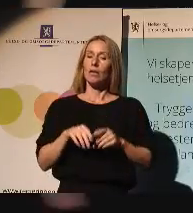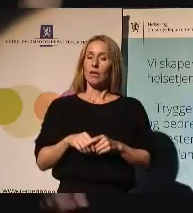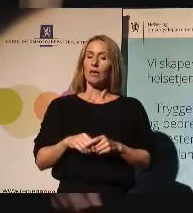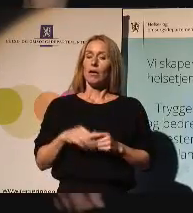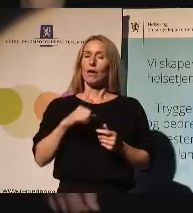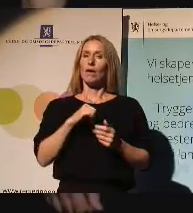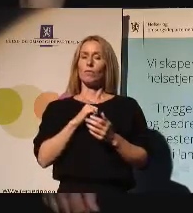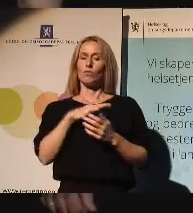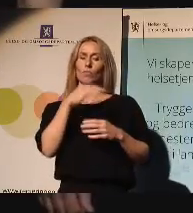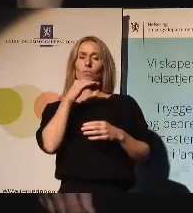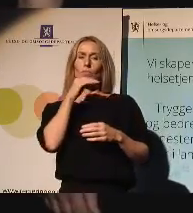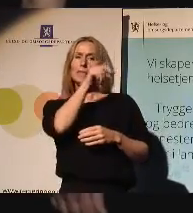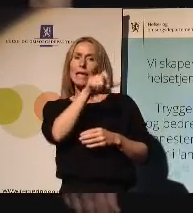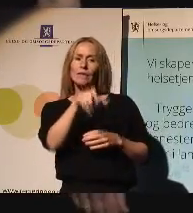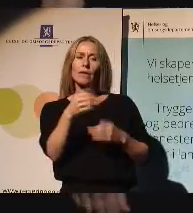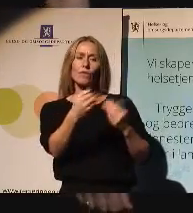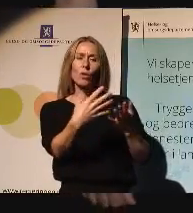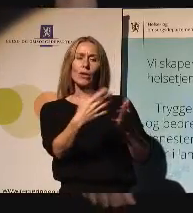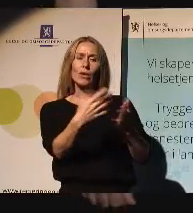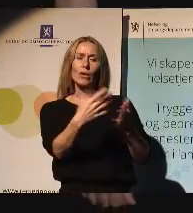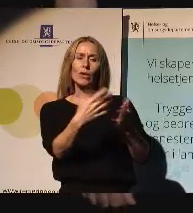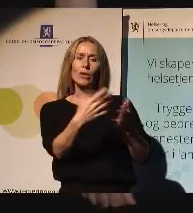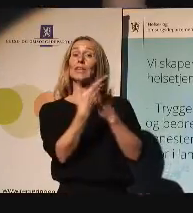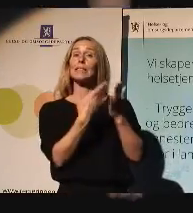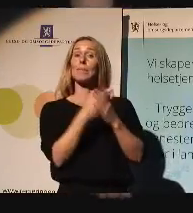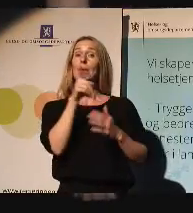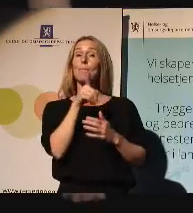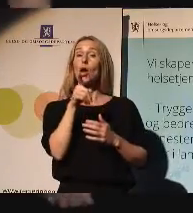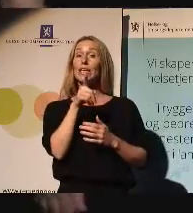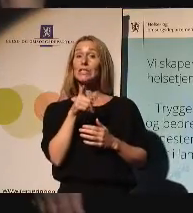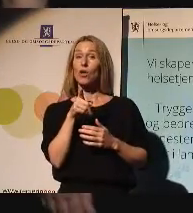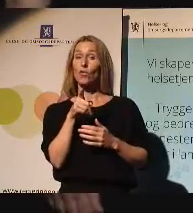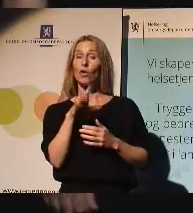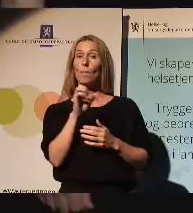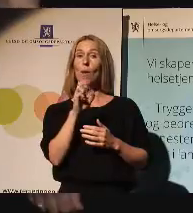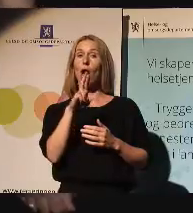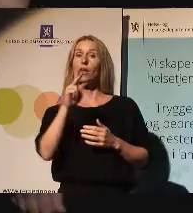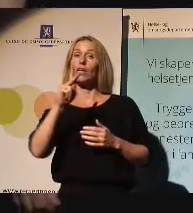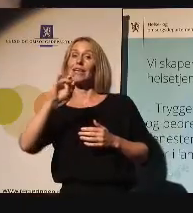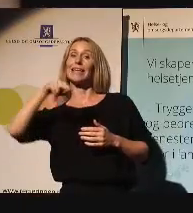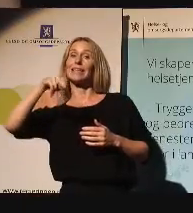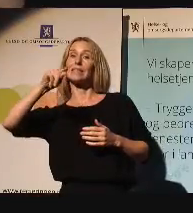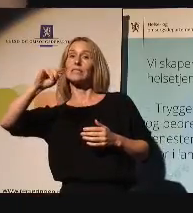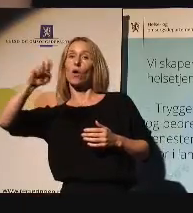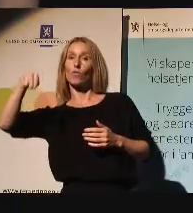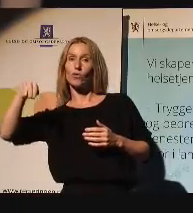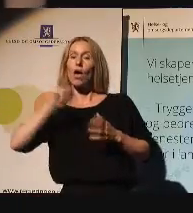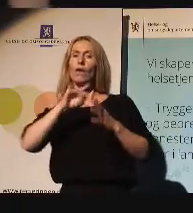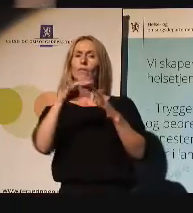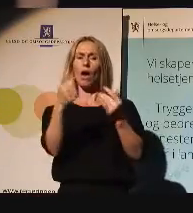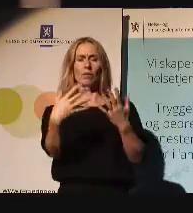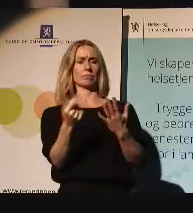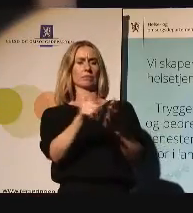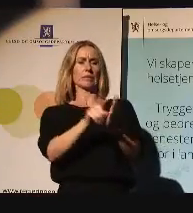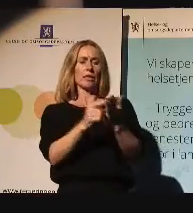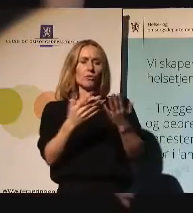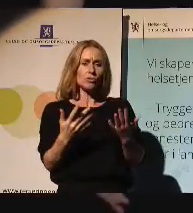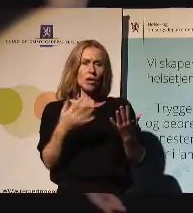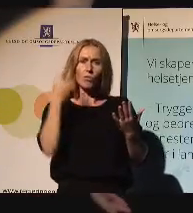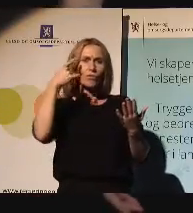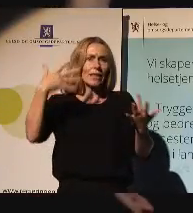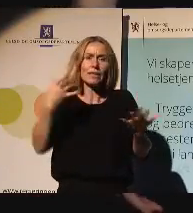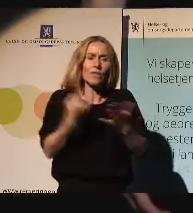en diagnose, for eksempel Parkinson. Og så står du der da, med diagnosen, og så vet du ikke, skjer det noe videre her